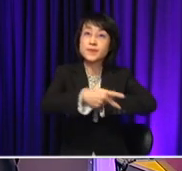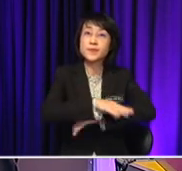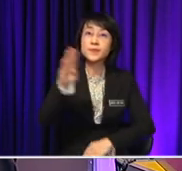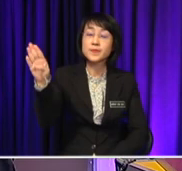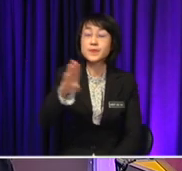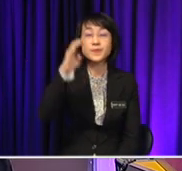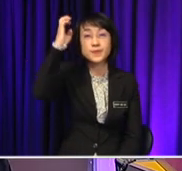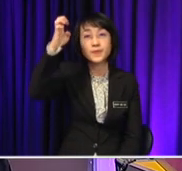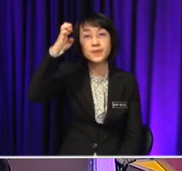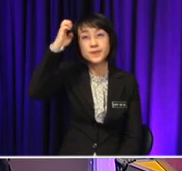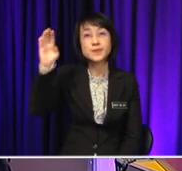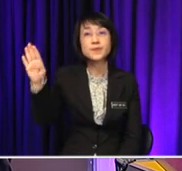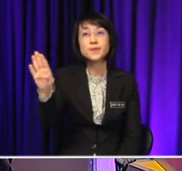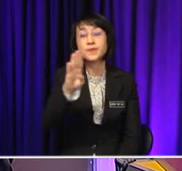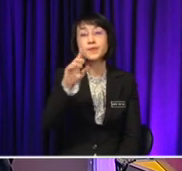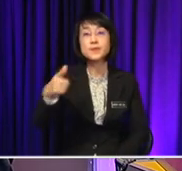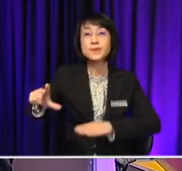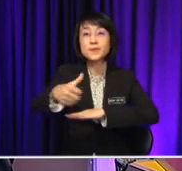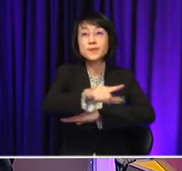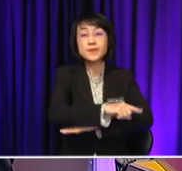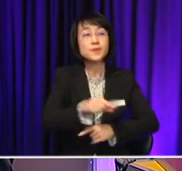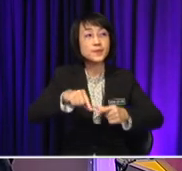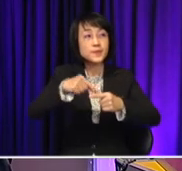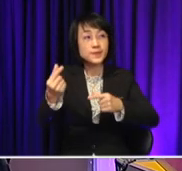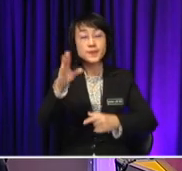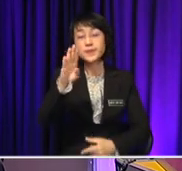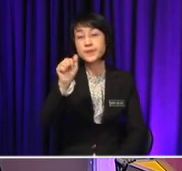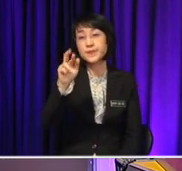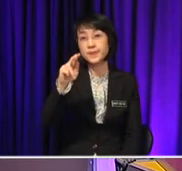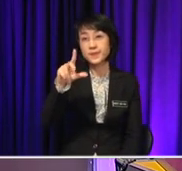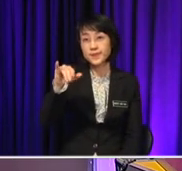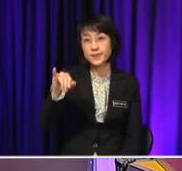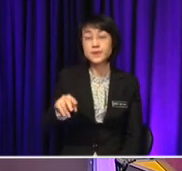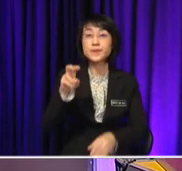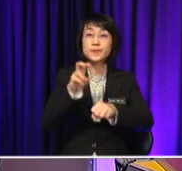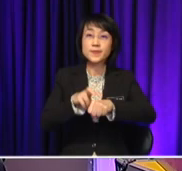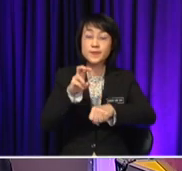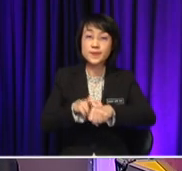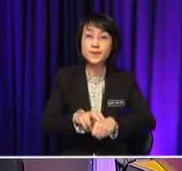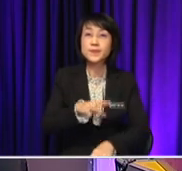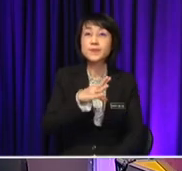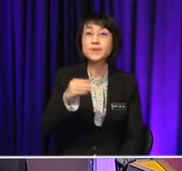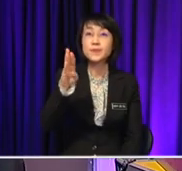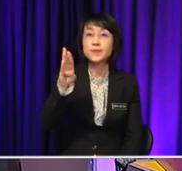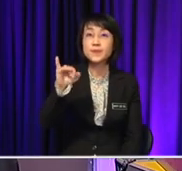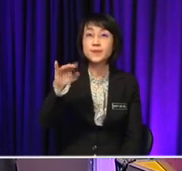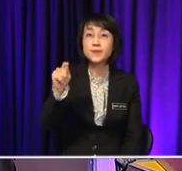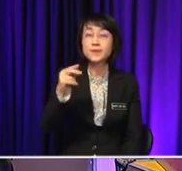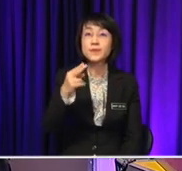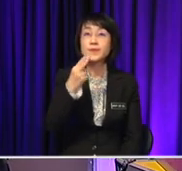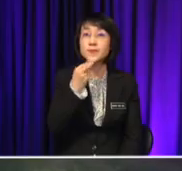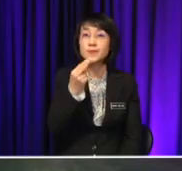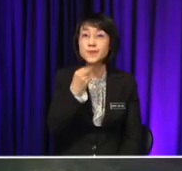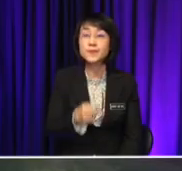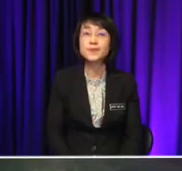lebih kepada gandum Bali ubi kentang dan big gule Bali ini karena fisik pernah minum bukan